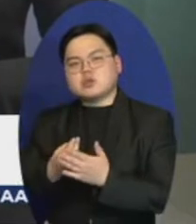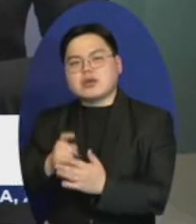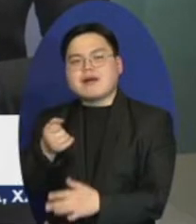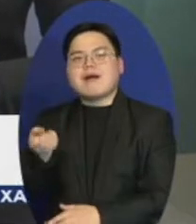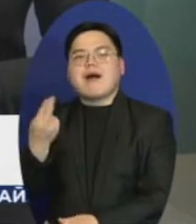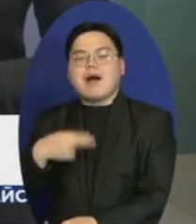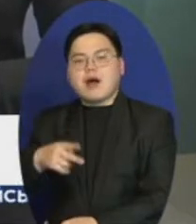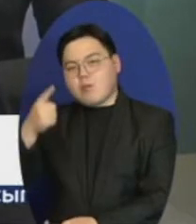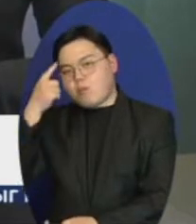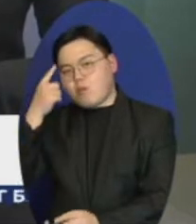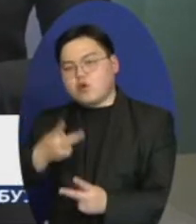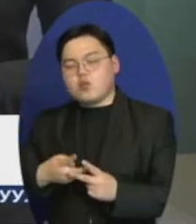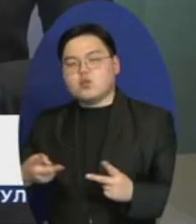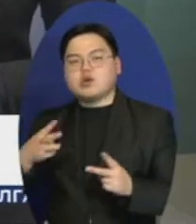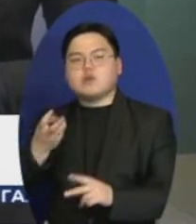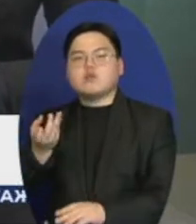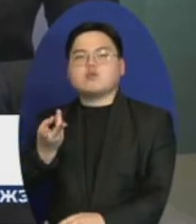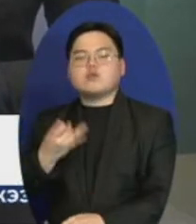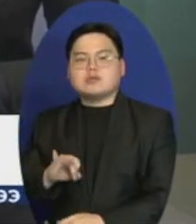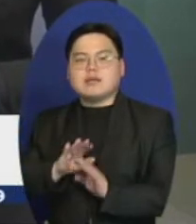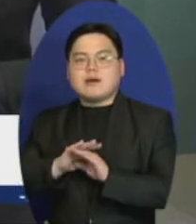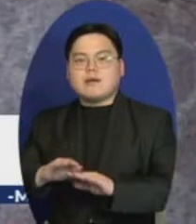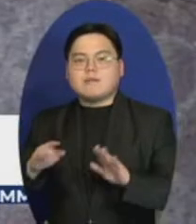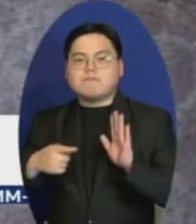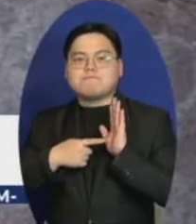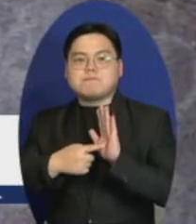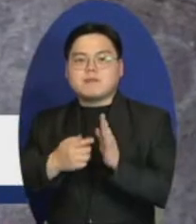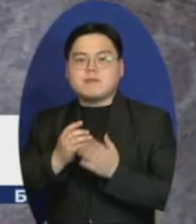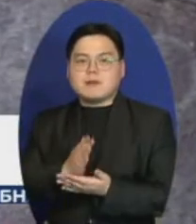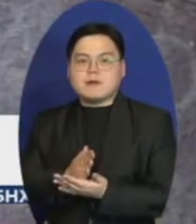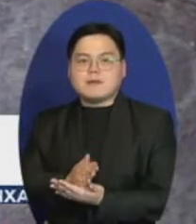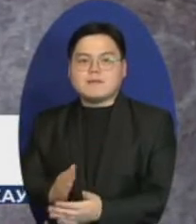Монголын үндэсний музейд дэлгэцсэн байна.